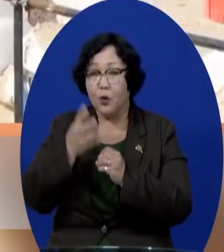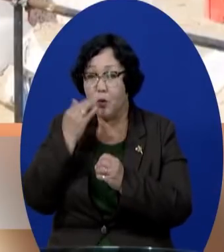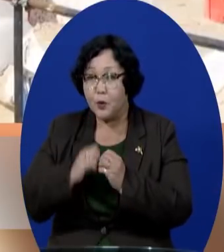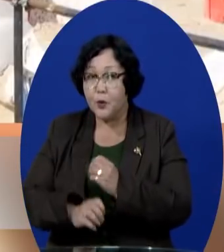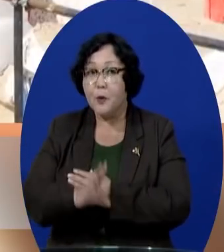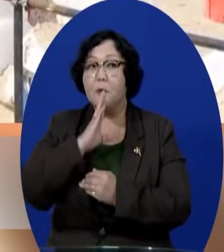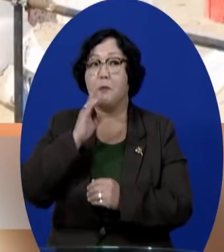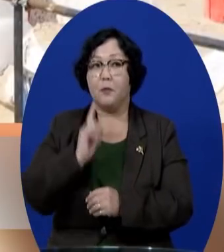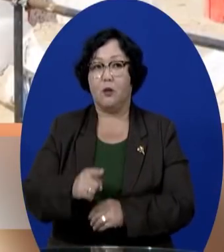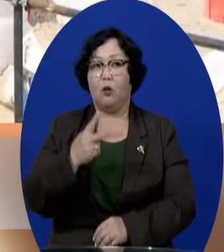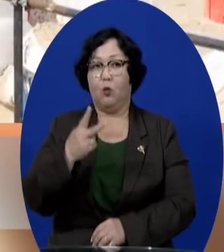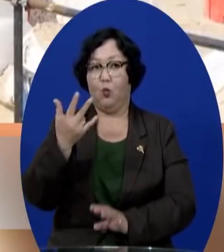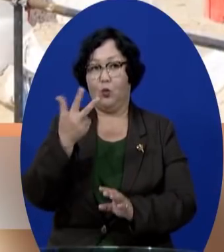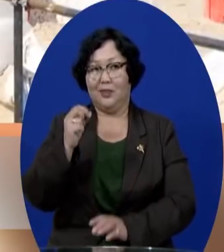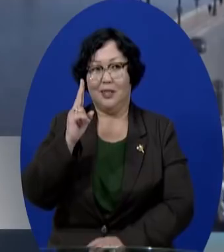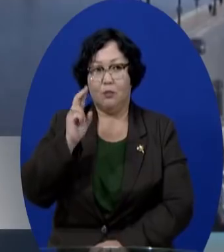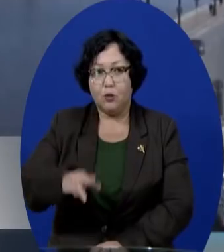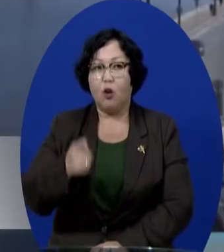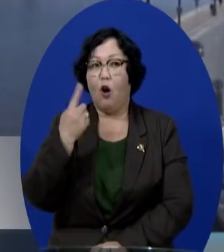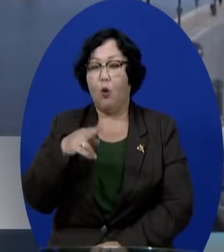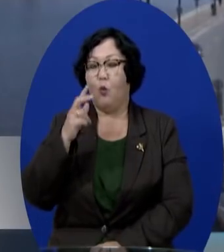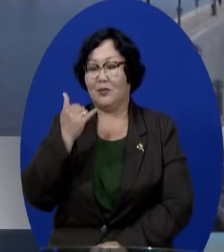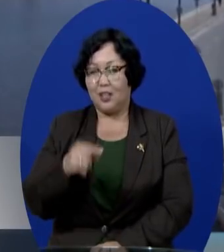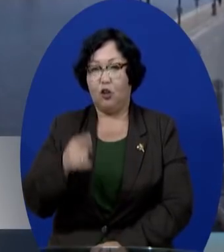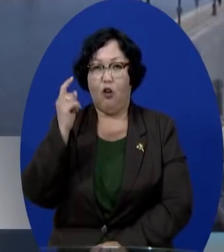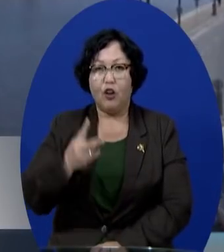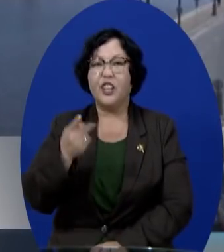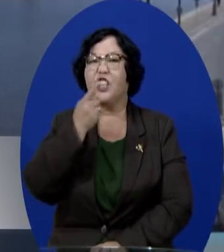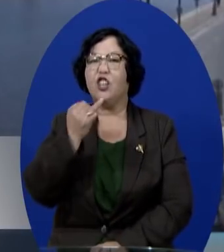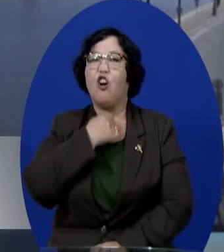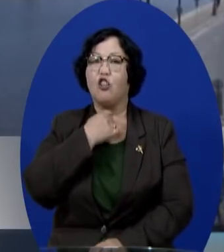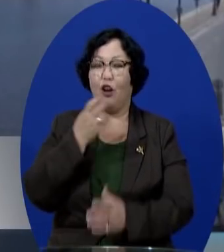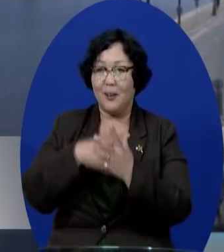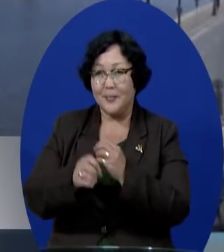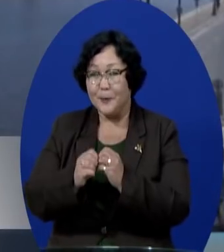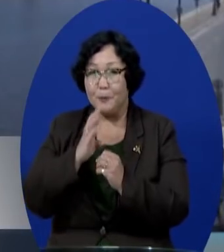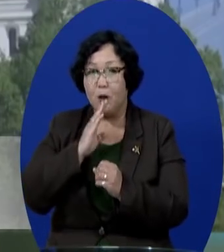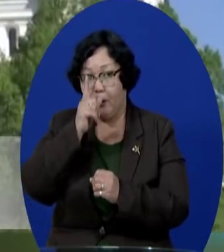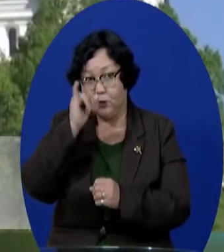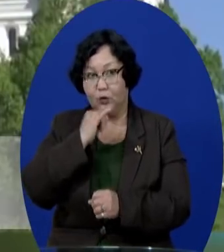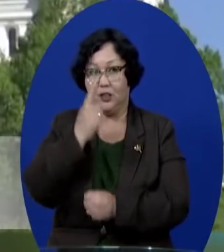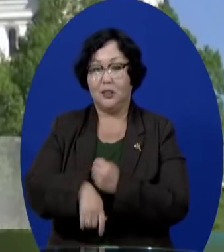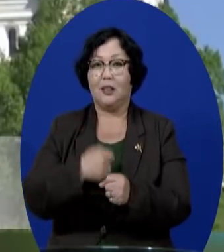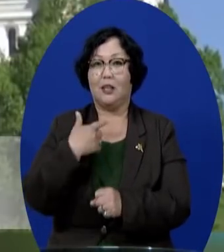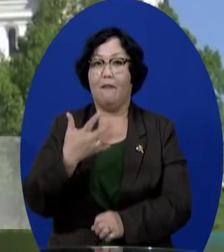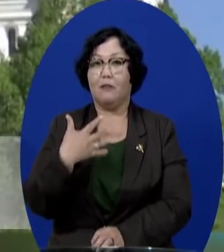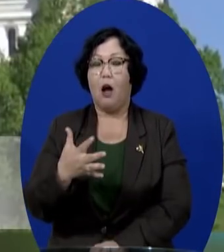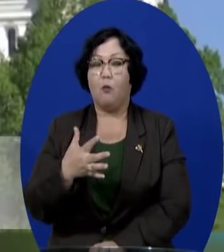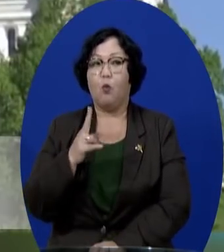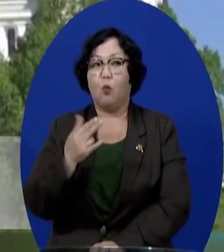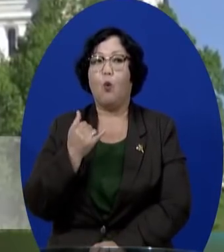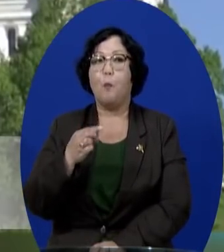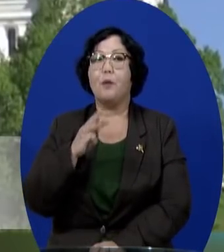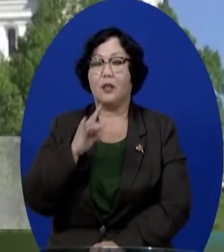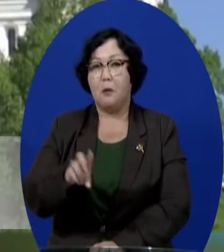1230 км газар нутгийг хамрах хойд урсгал хоёрхийн хоолоогоор Оросын холбооны улс жилд 55 тэрбум куб метр байгалийн